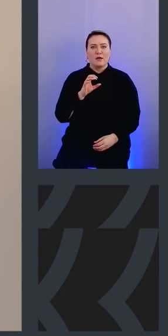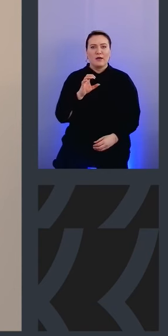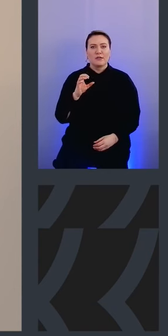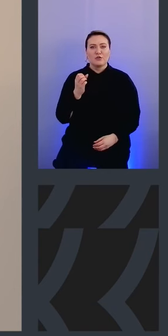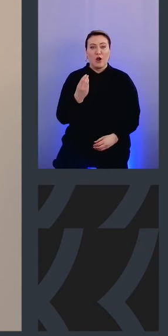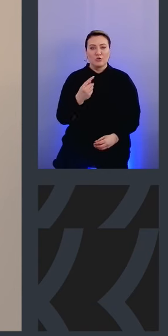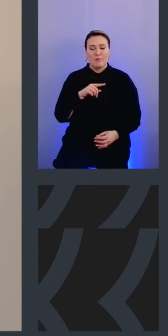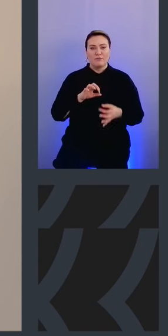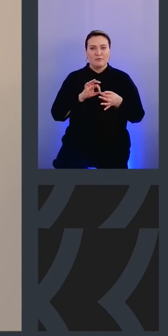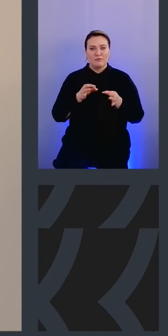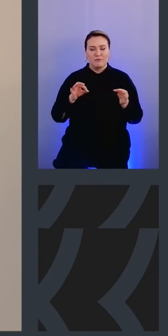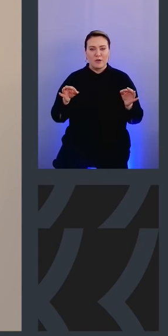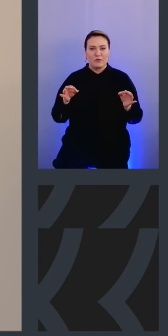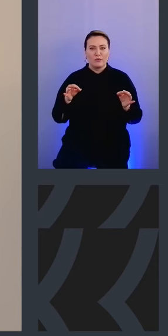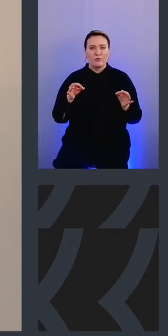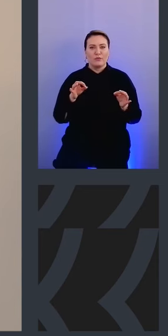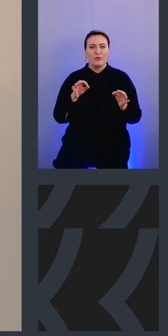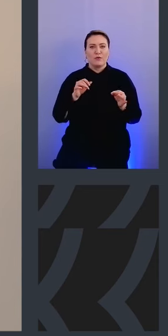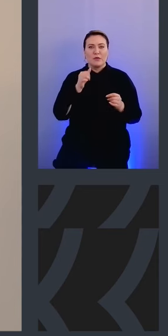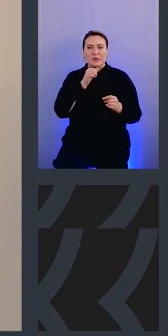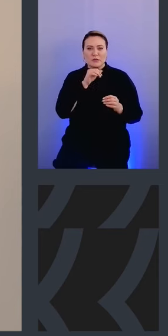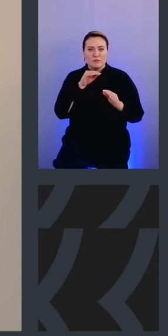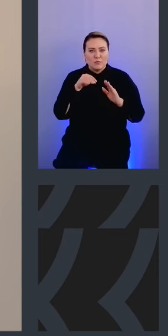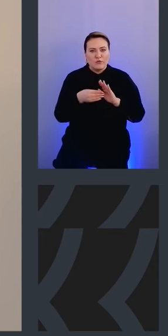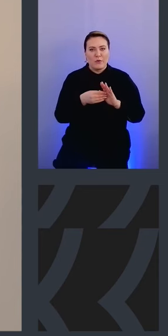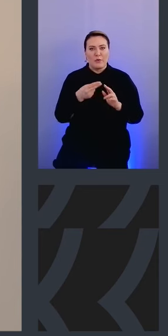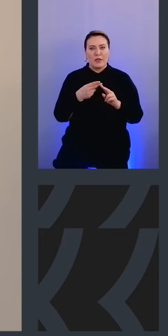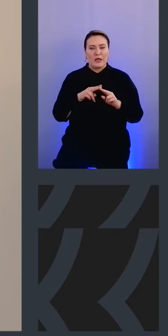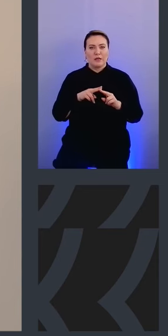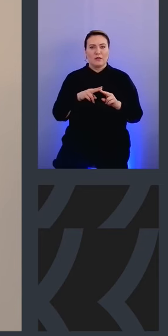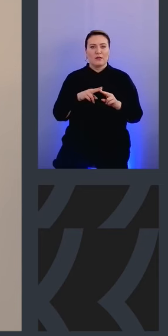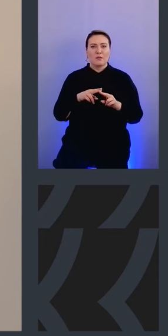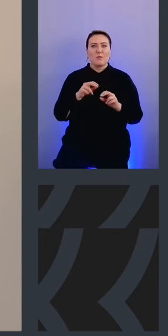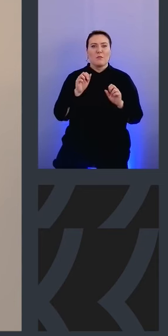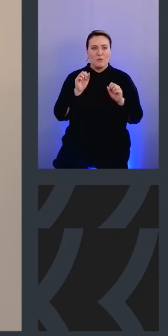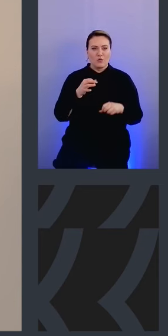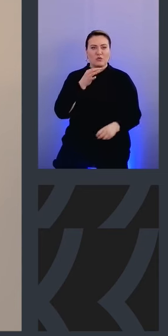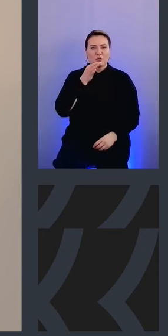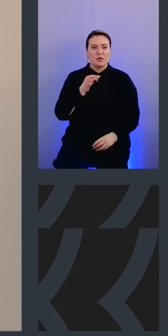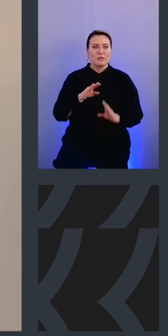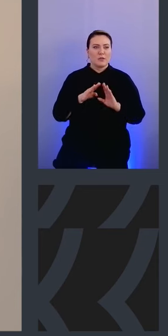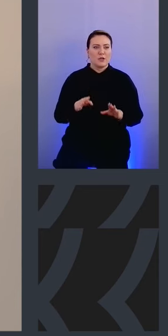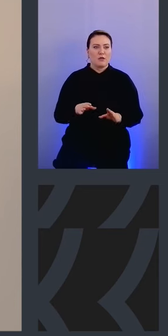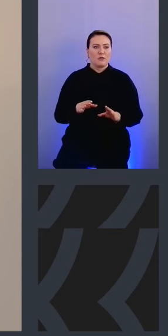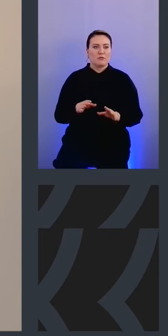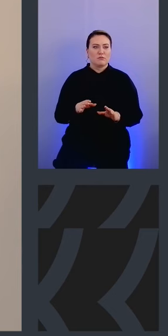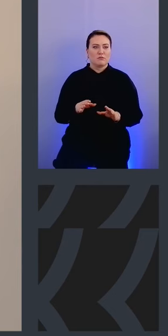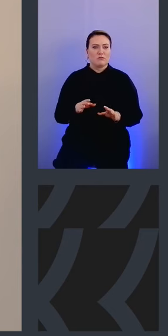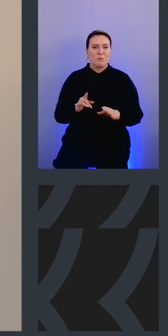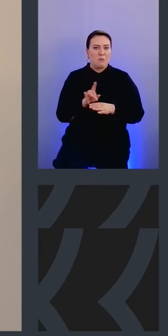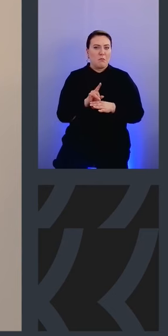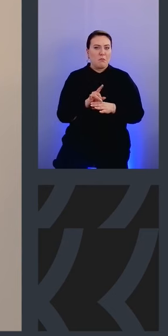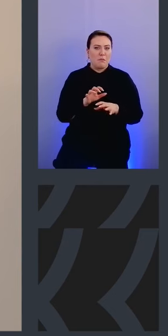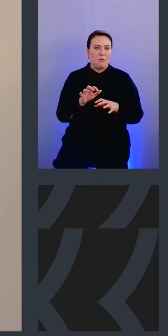SSH рукопожатия. Вот. И таким образом можно, скажем так, подделать, что